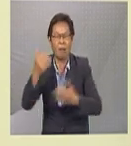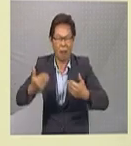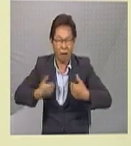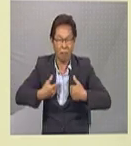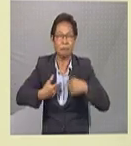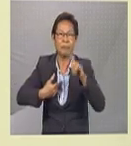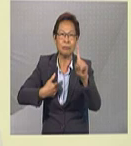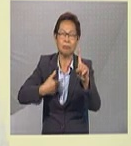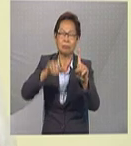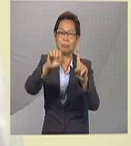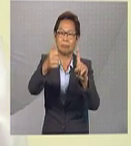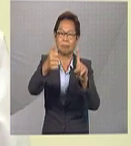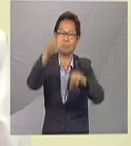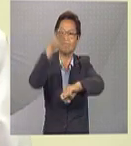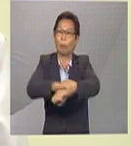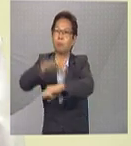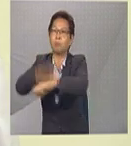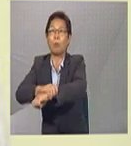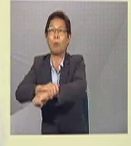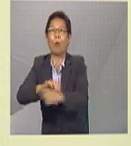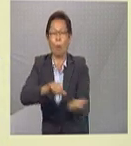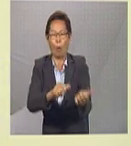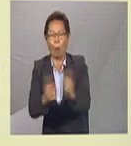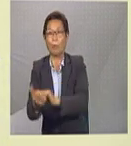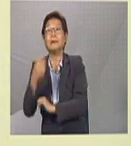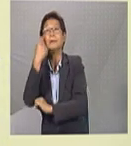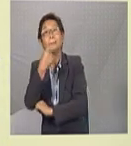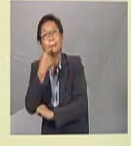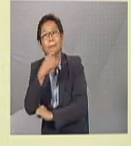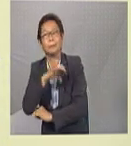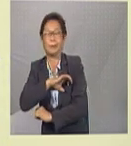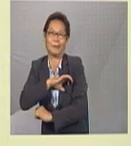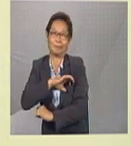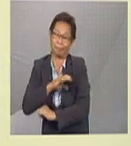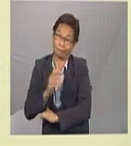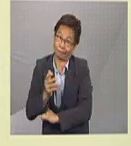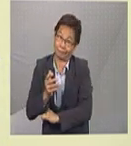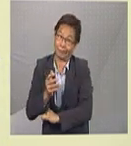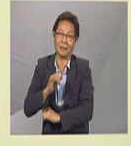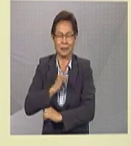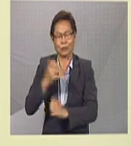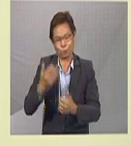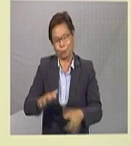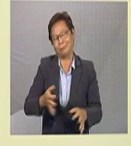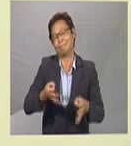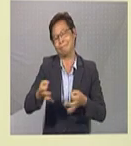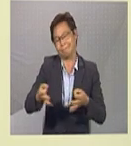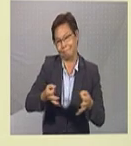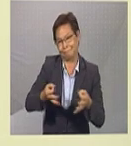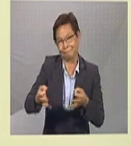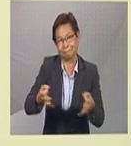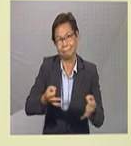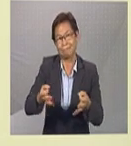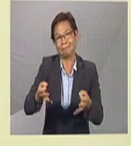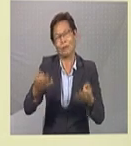terdapat 110 tangkapan oleh pihak polis. Saya dah perjelaskan,